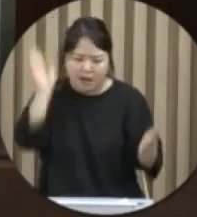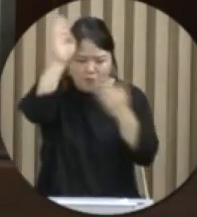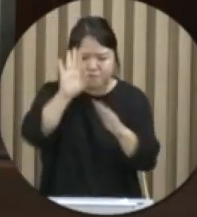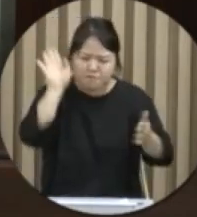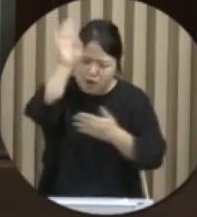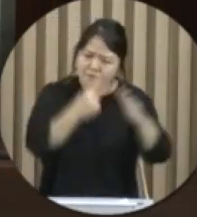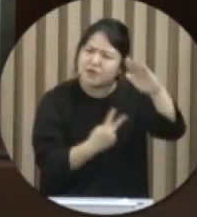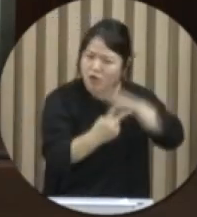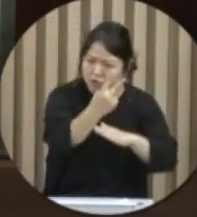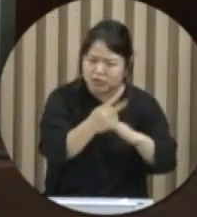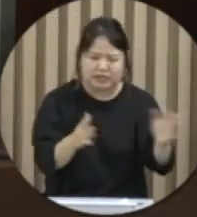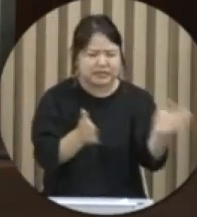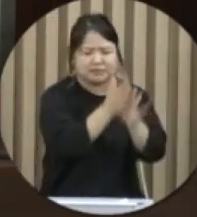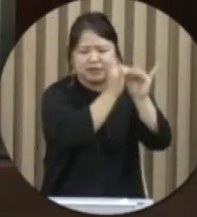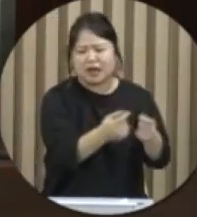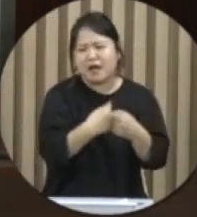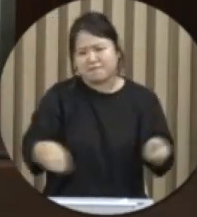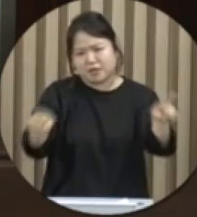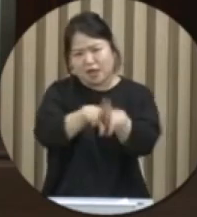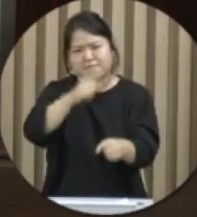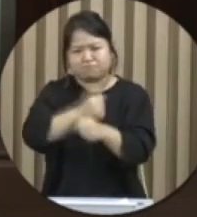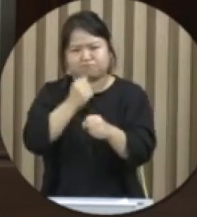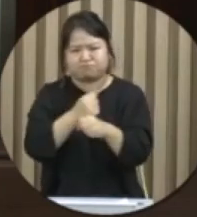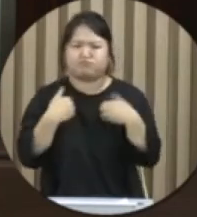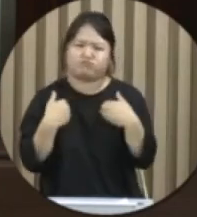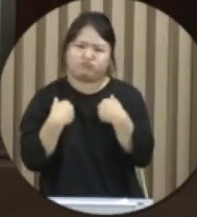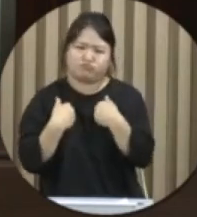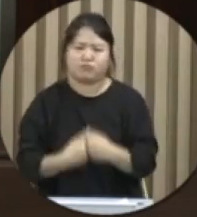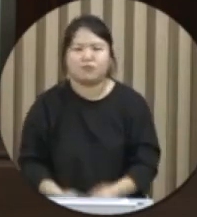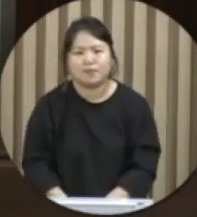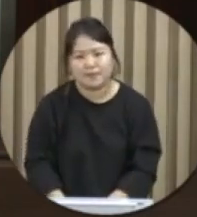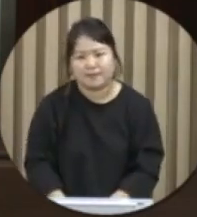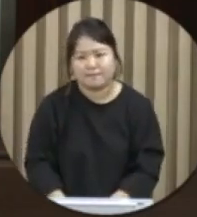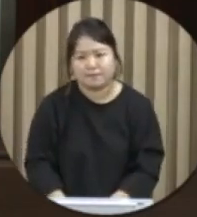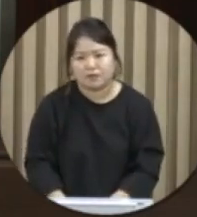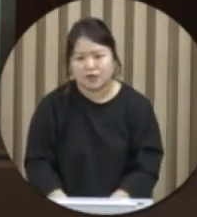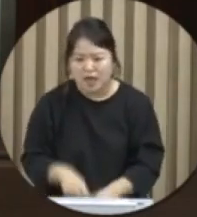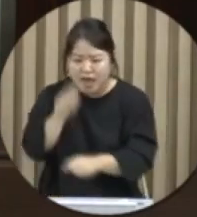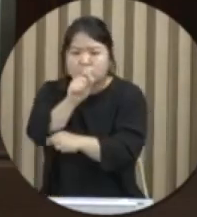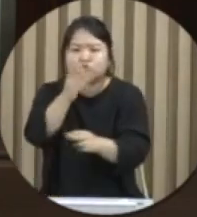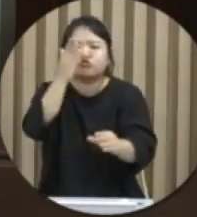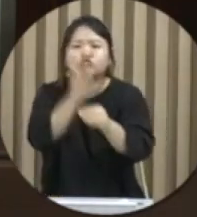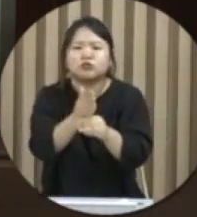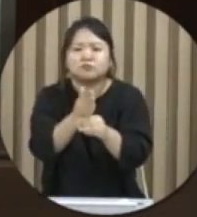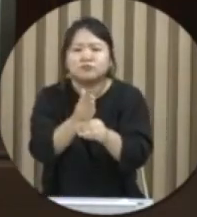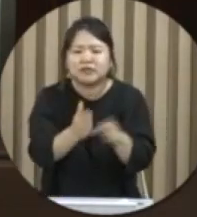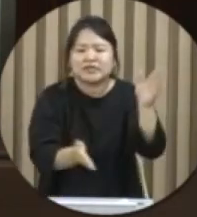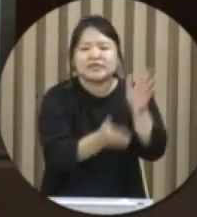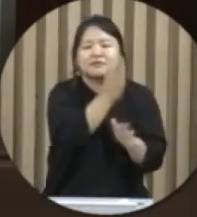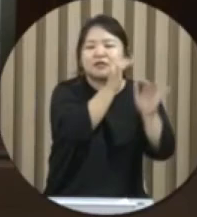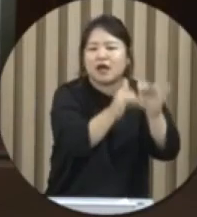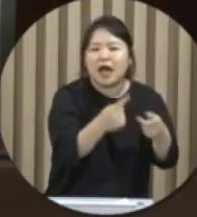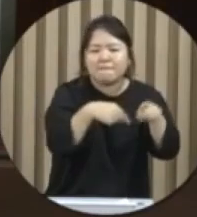우리 심히 분들과 함께 만들어 가야 할 것입니다 행정 의 중심은 시민들과